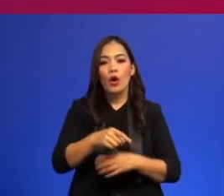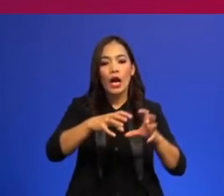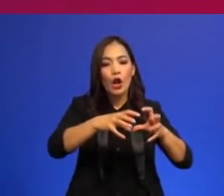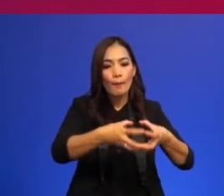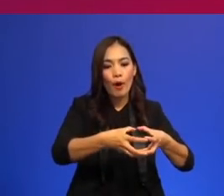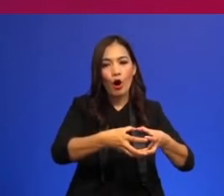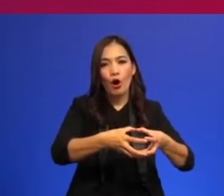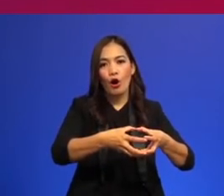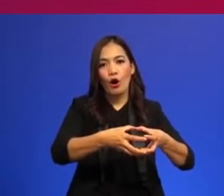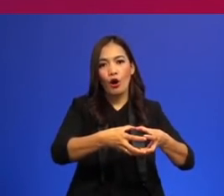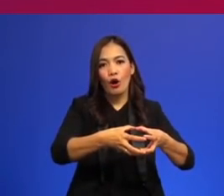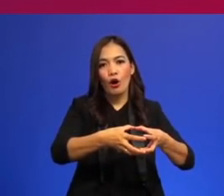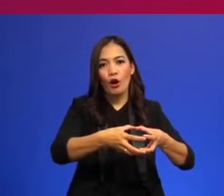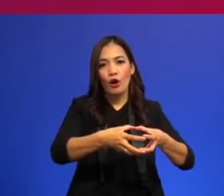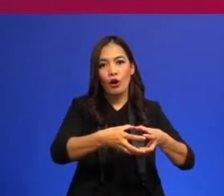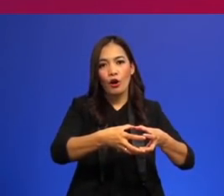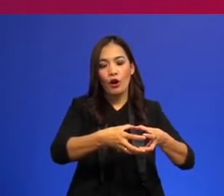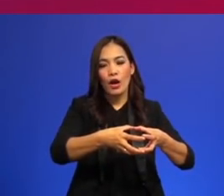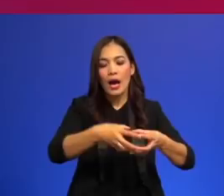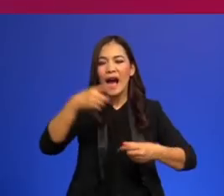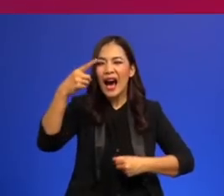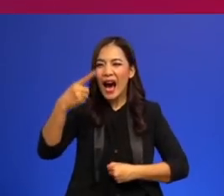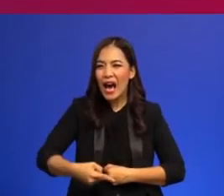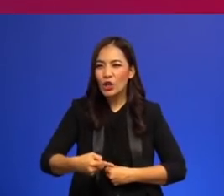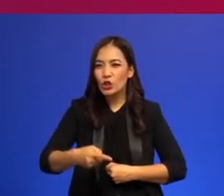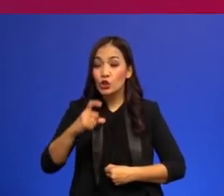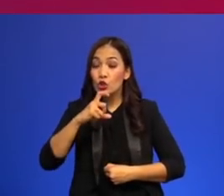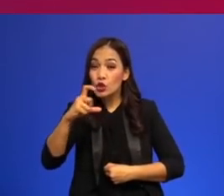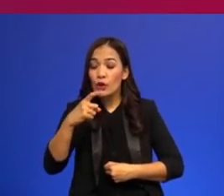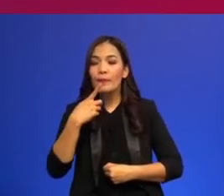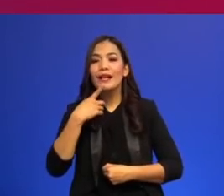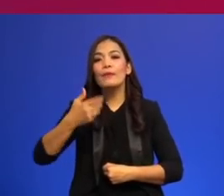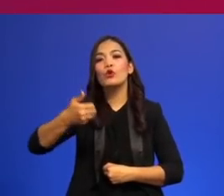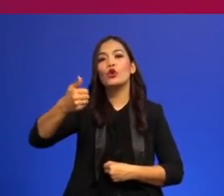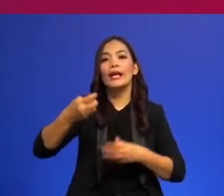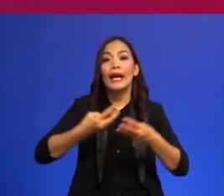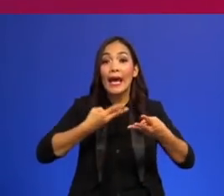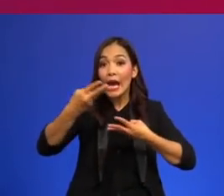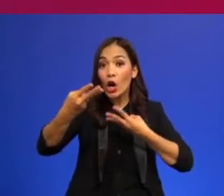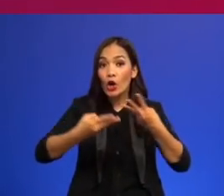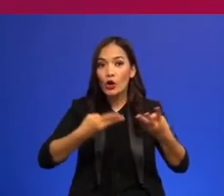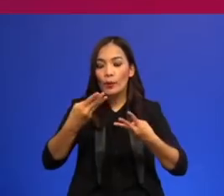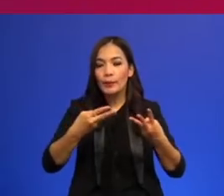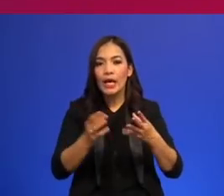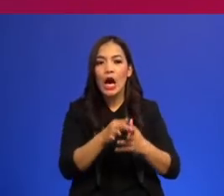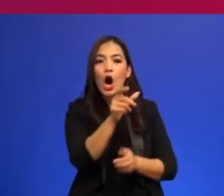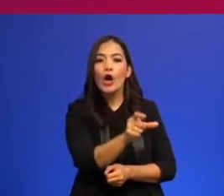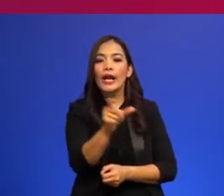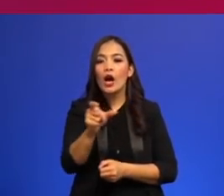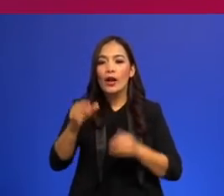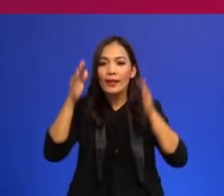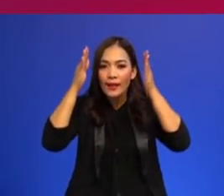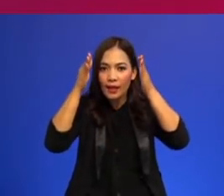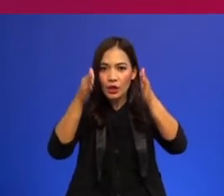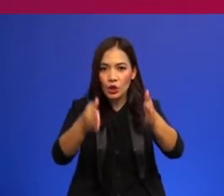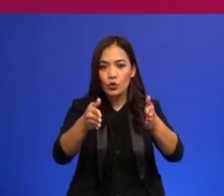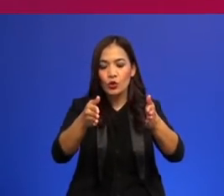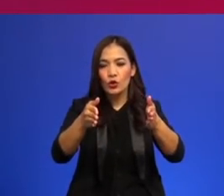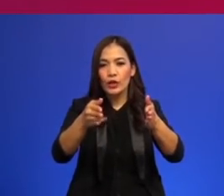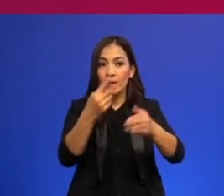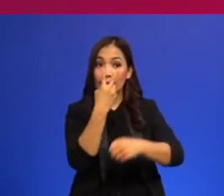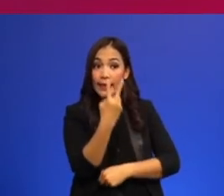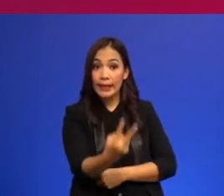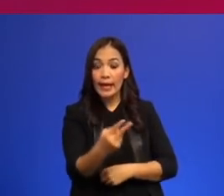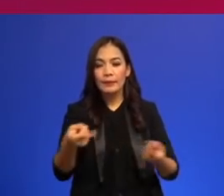komunitas yang harus mencukupi kebutuhan ekonomi pihak-pihak tertentu yang